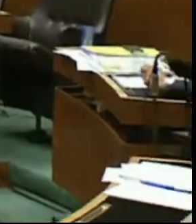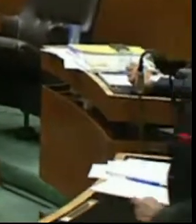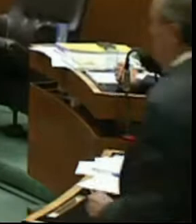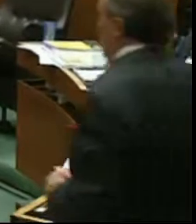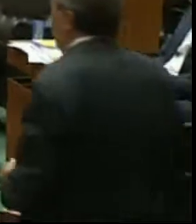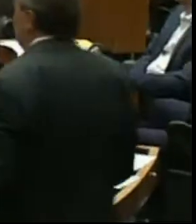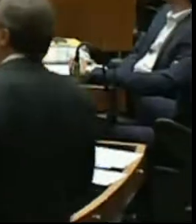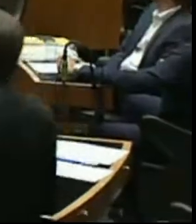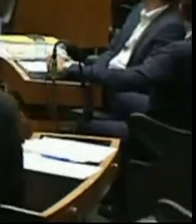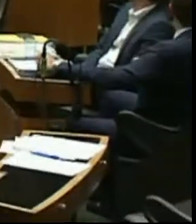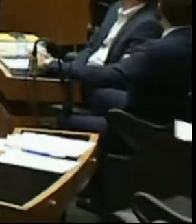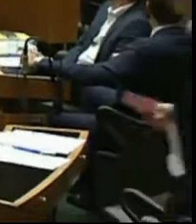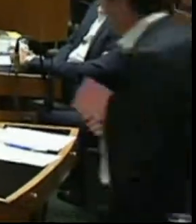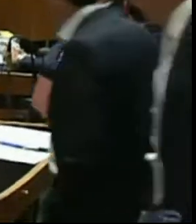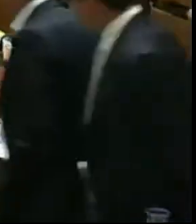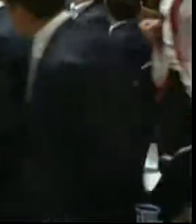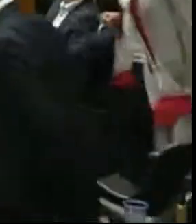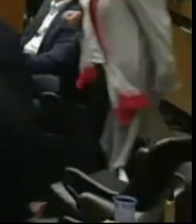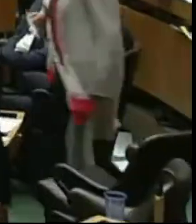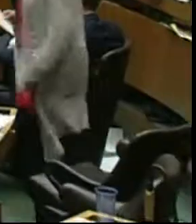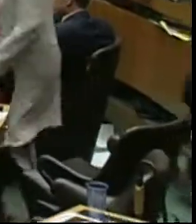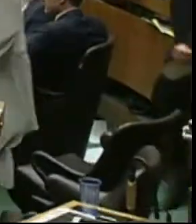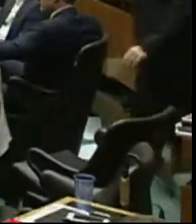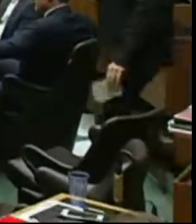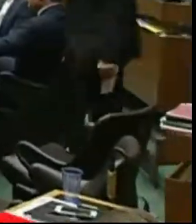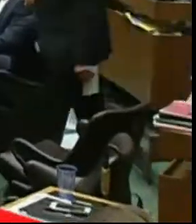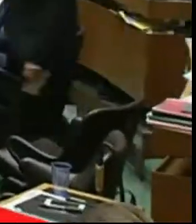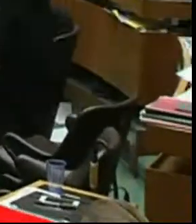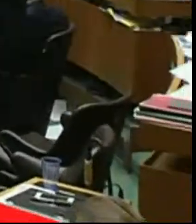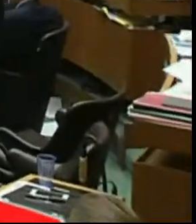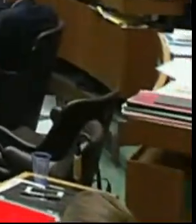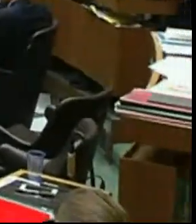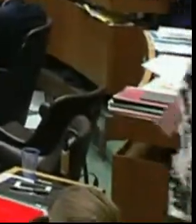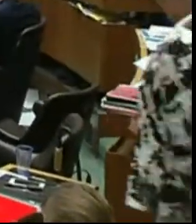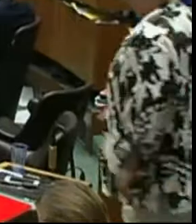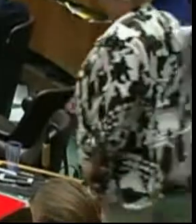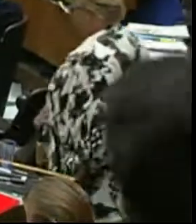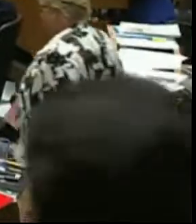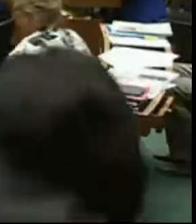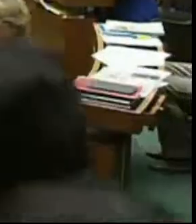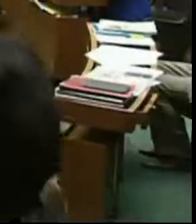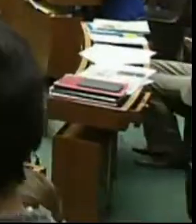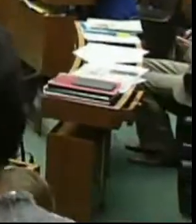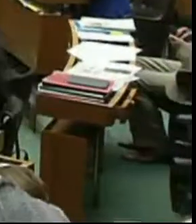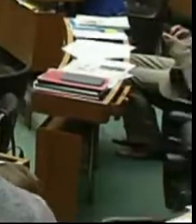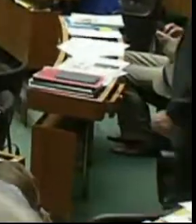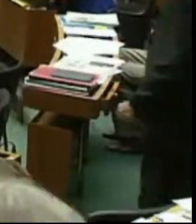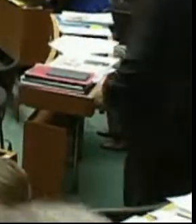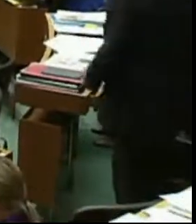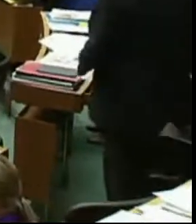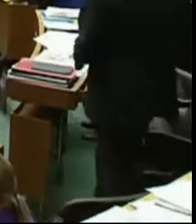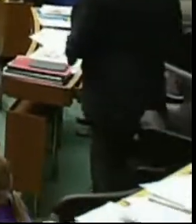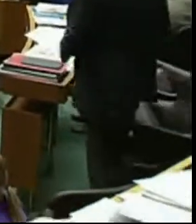Schatz, Schellenbacher, Schenk, Scherak, Schieder, Schittenhelm, Schmid Gerhard,